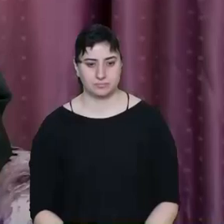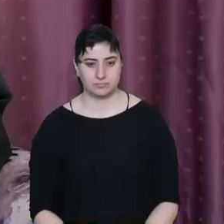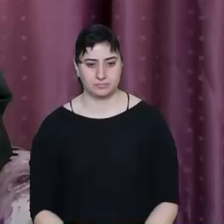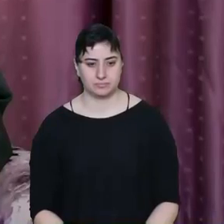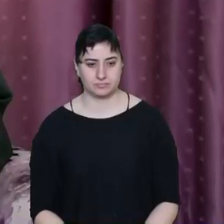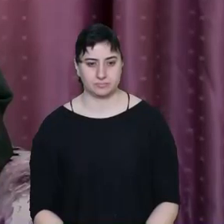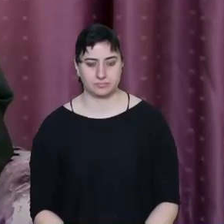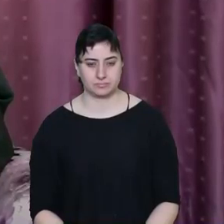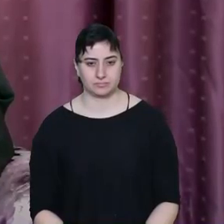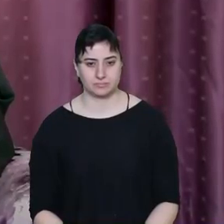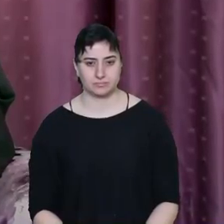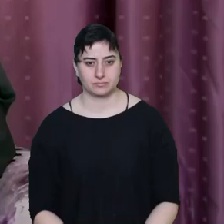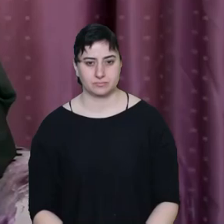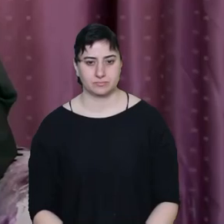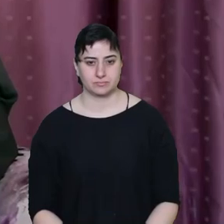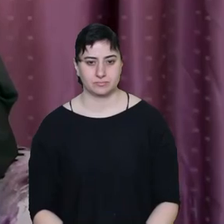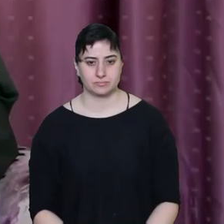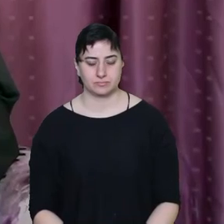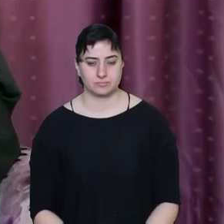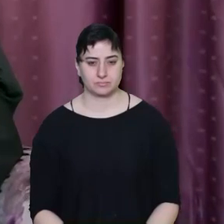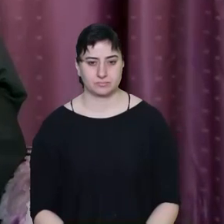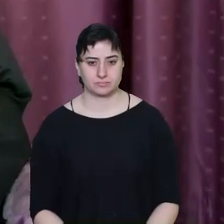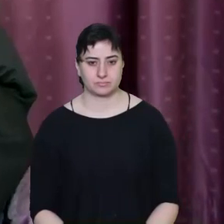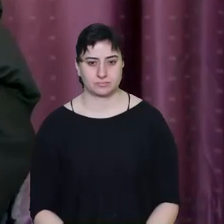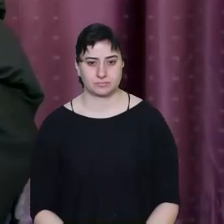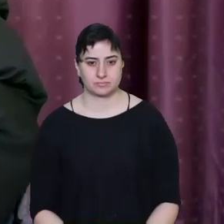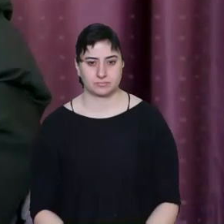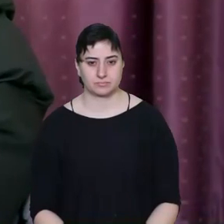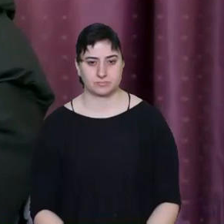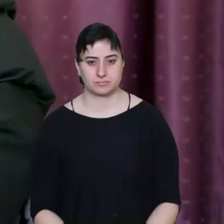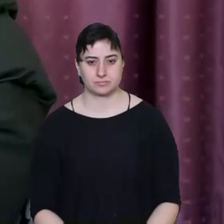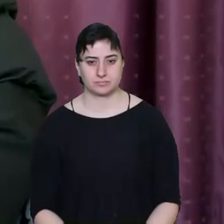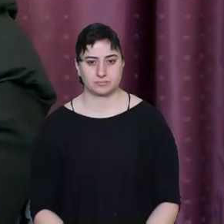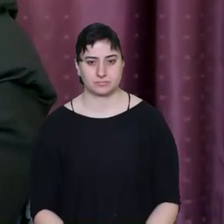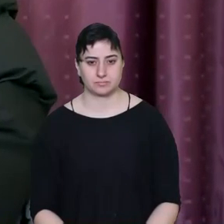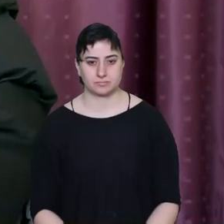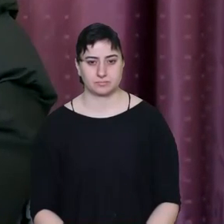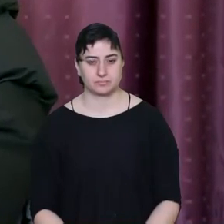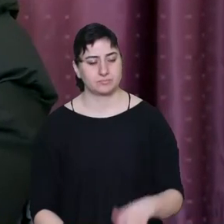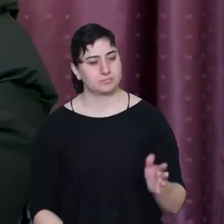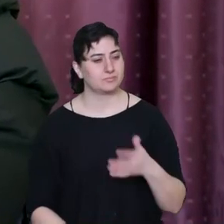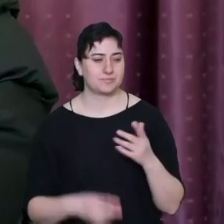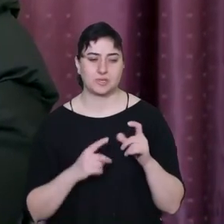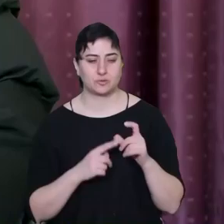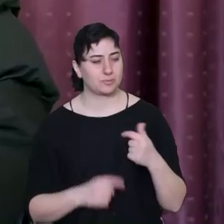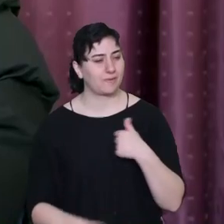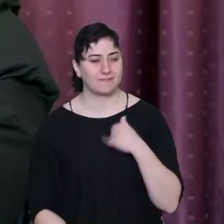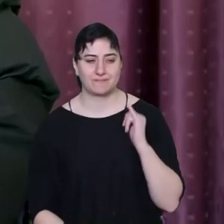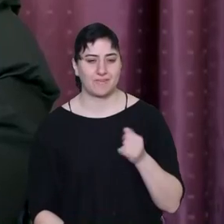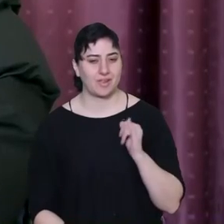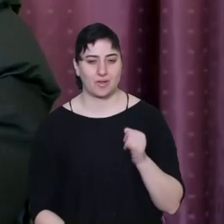kaşlarını çatmış. Eli havada ters ters Sarp'ın arkasından bakıyor. Ulan Şık, senden korkulur